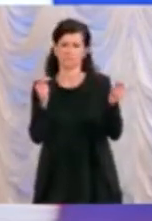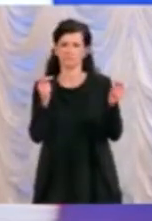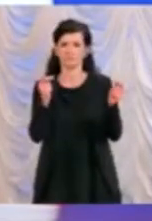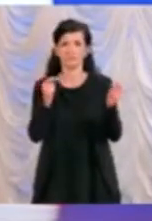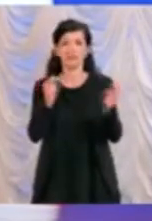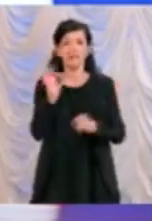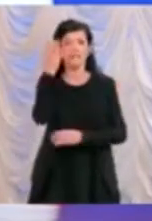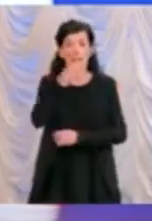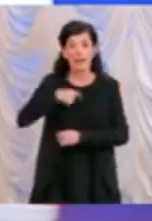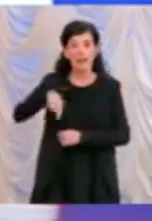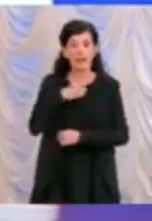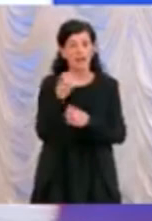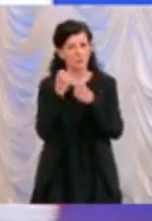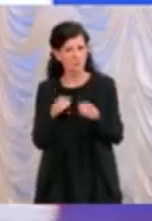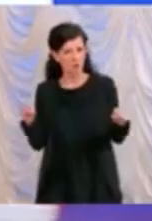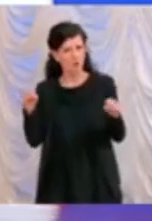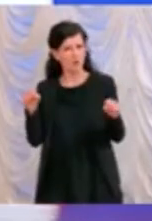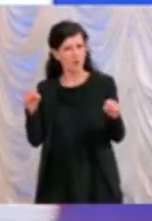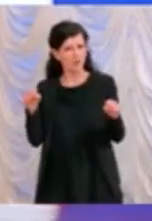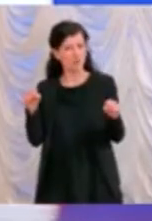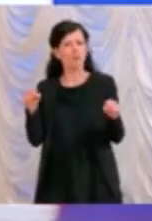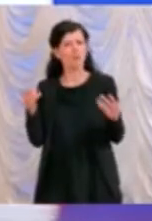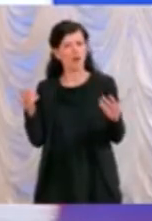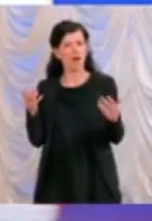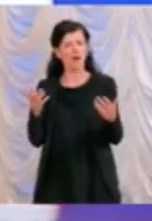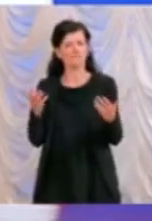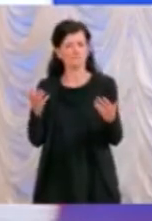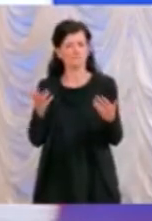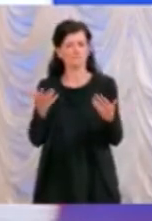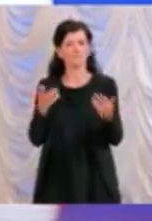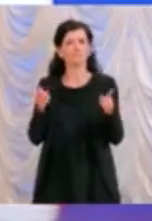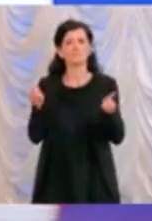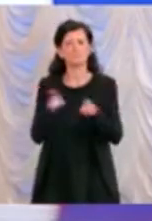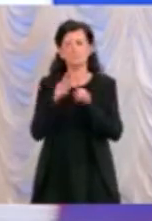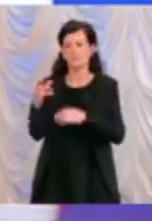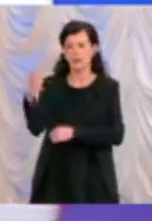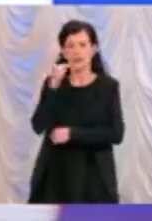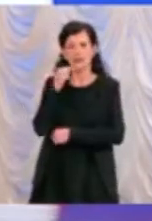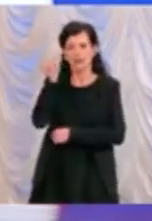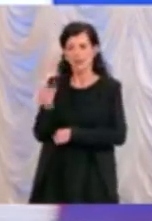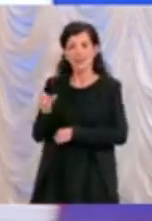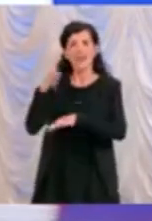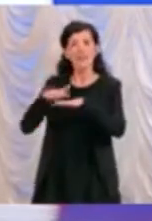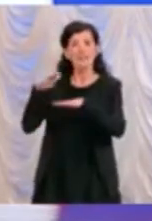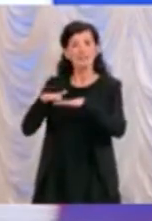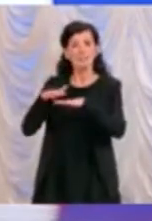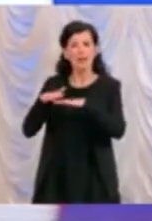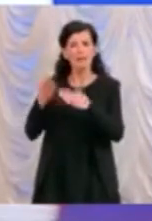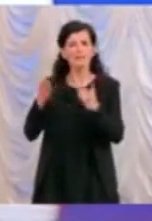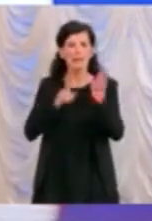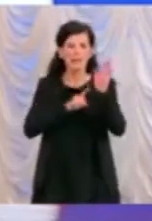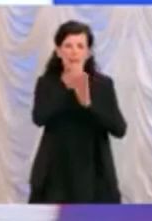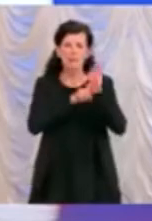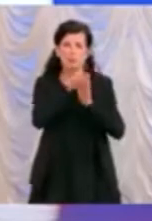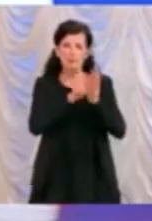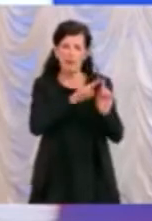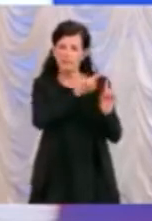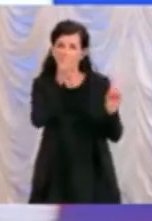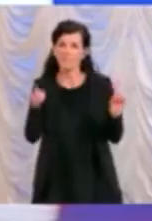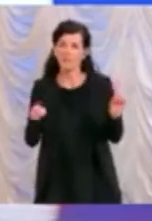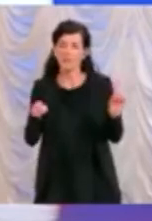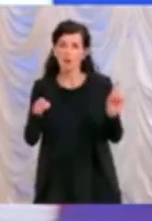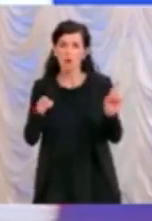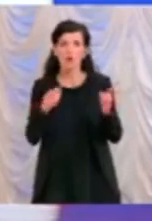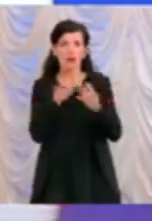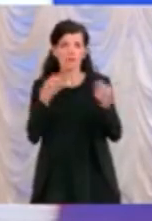rischieremmo come c'è stato anche raccomandato dai nostri esperti che tutti i risultati positivi sin qui